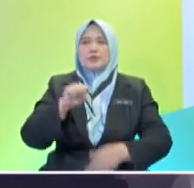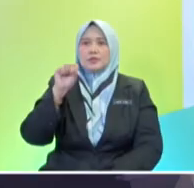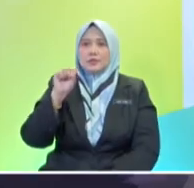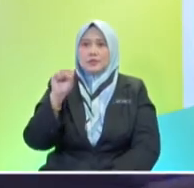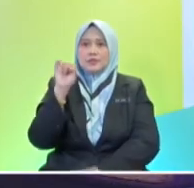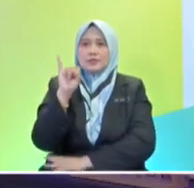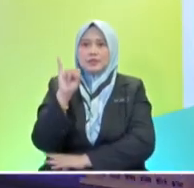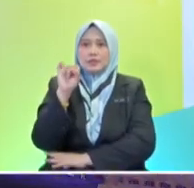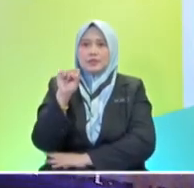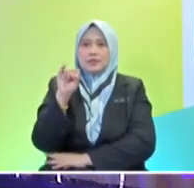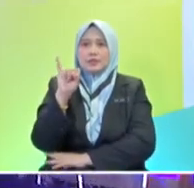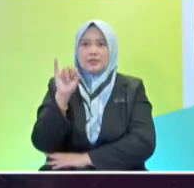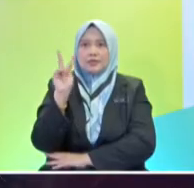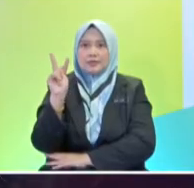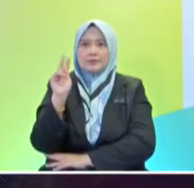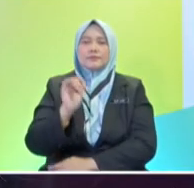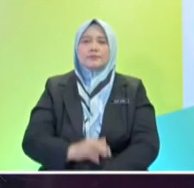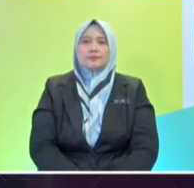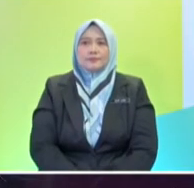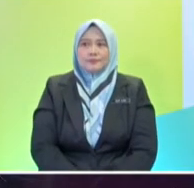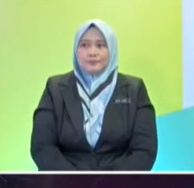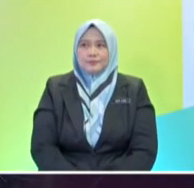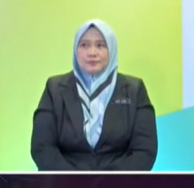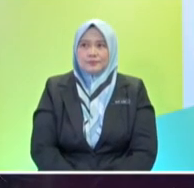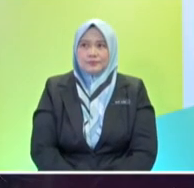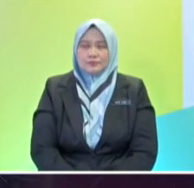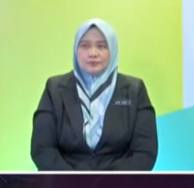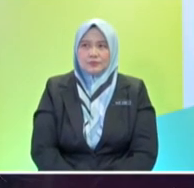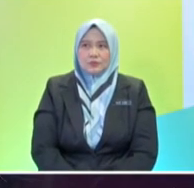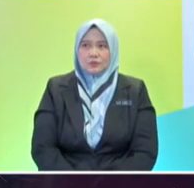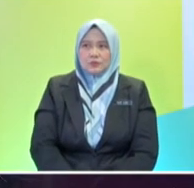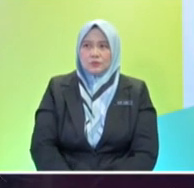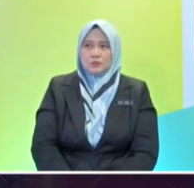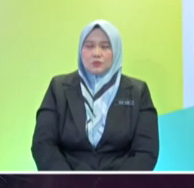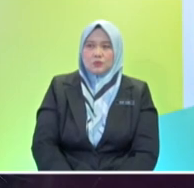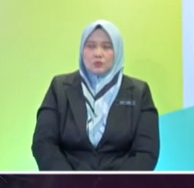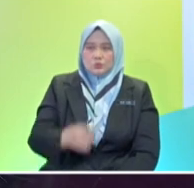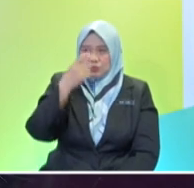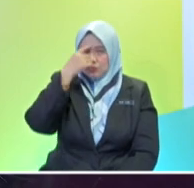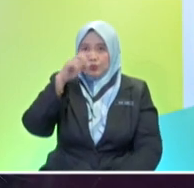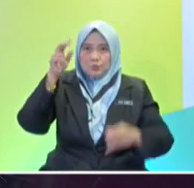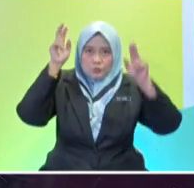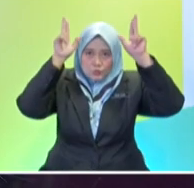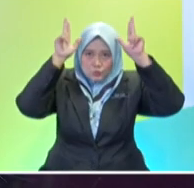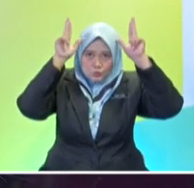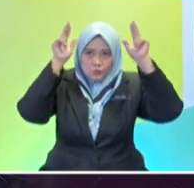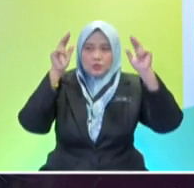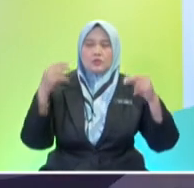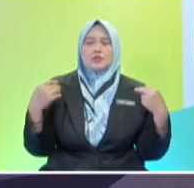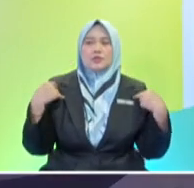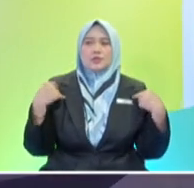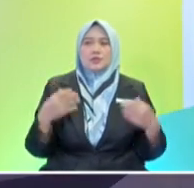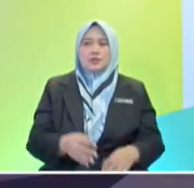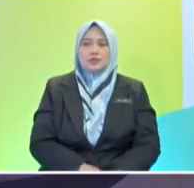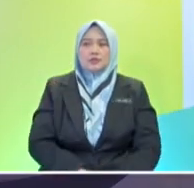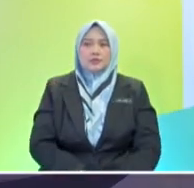sisik. Okey, okay, bagus setakat ini. Okey, teruskan lagi Mira. Kita teruskan. Sebenarnya. Baiklah, untuk kuda. Ini